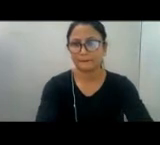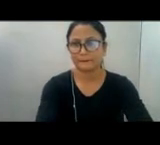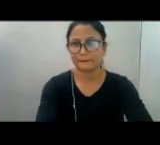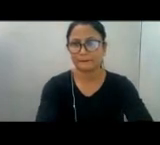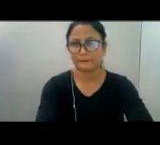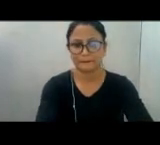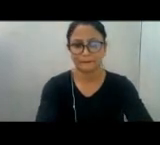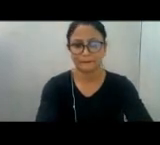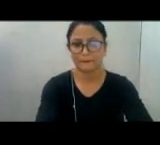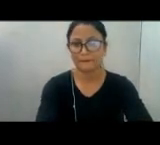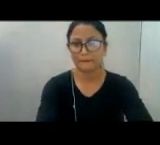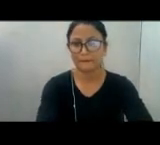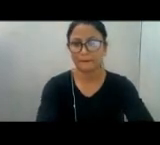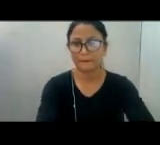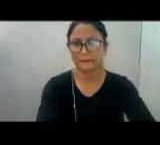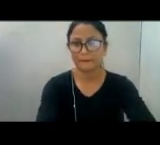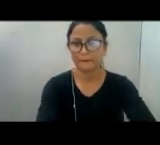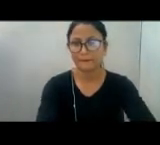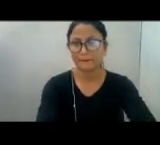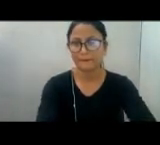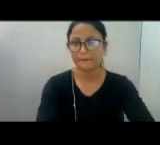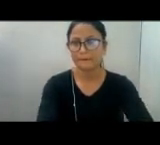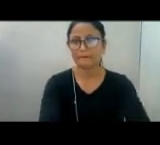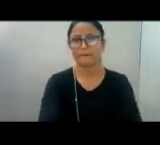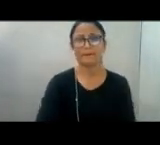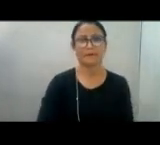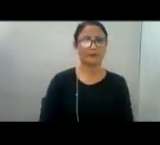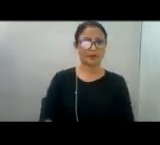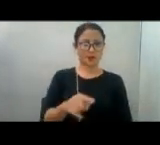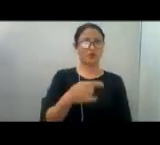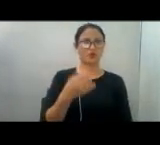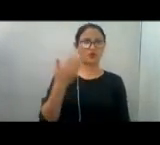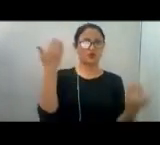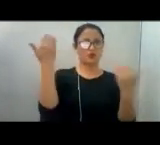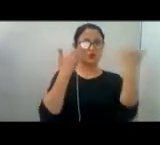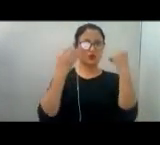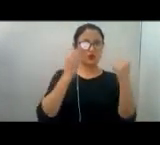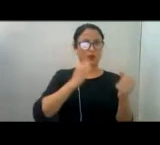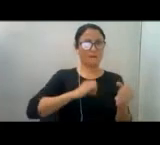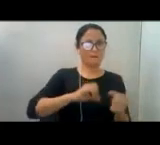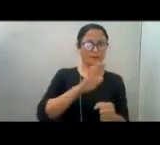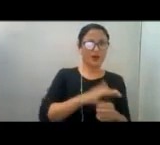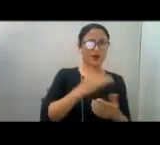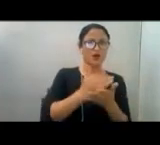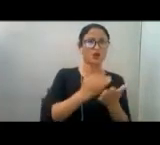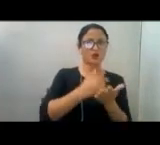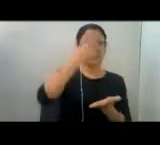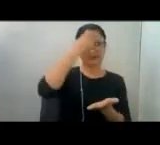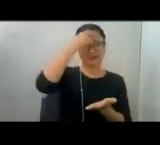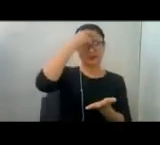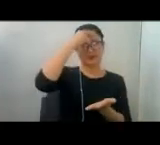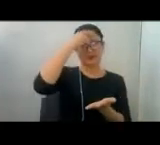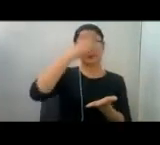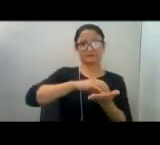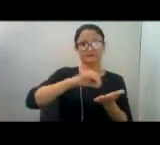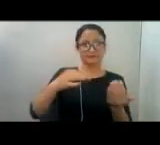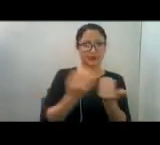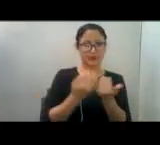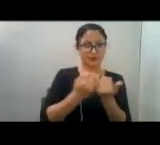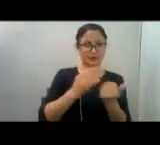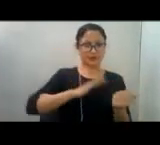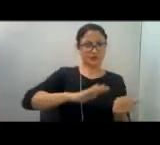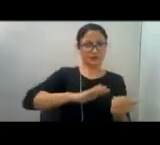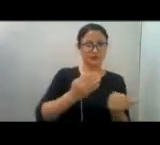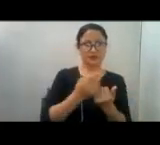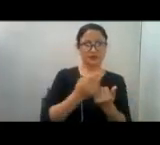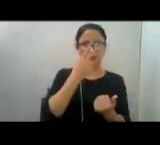अब उनीहरूले यो भायोलेन्सको एक्सपिरियन्स गरिराख्दा भायोलेन्सको पीडालाई कसरी सामना गरिराखेका छन् पीडितहरूले